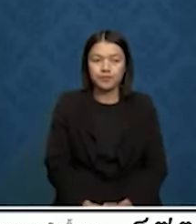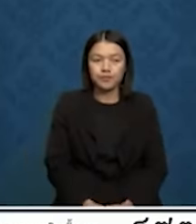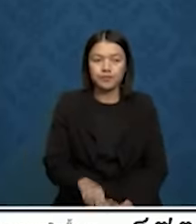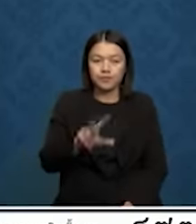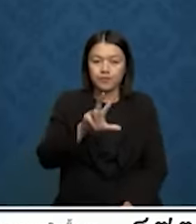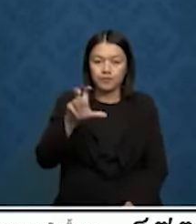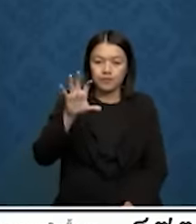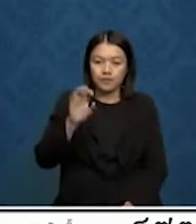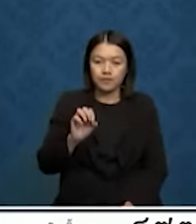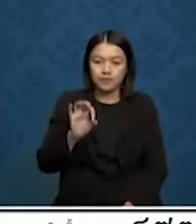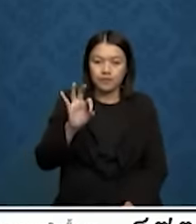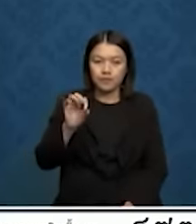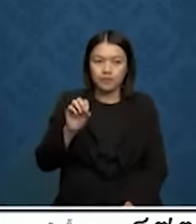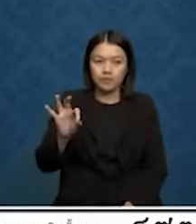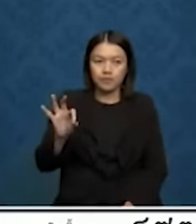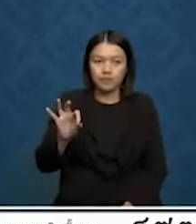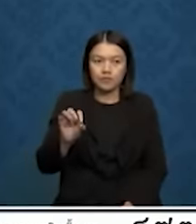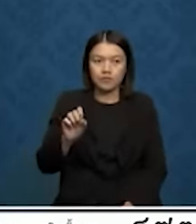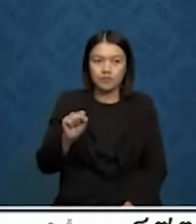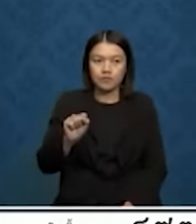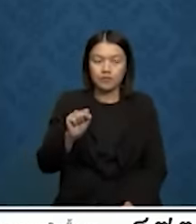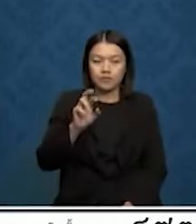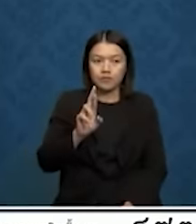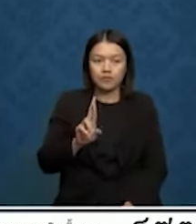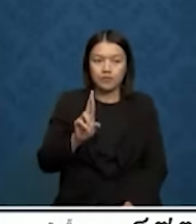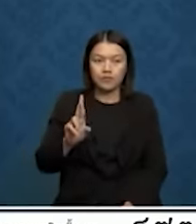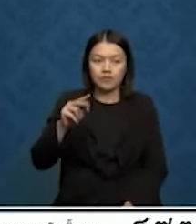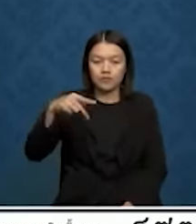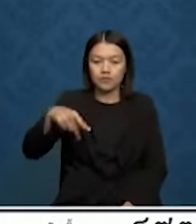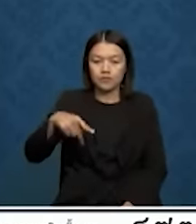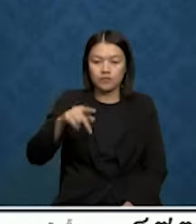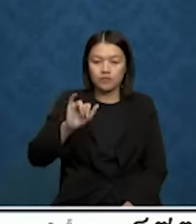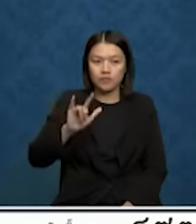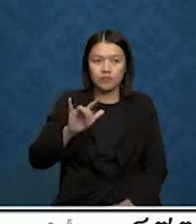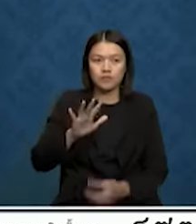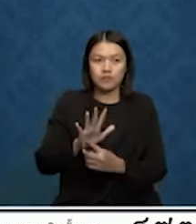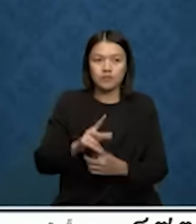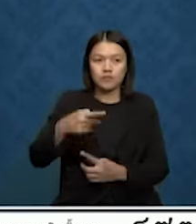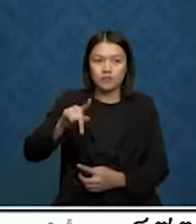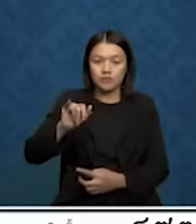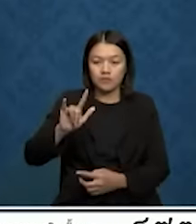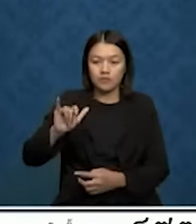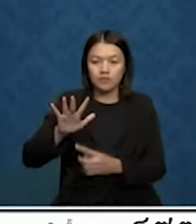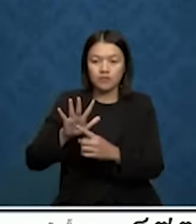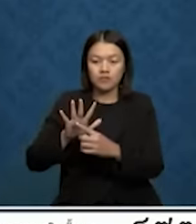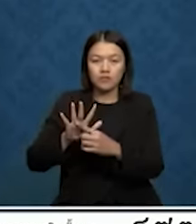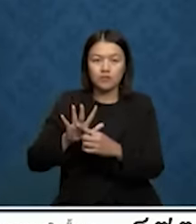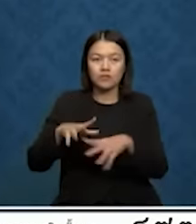399นายสัพพัญญูสิริไป สัพพัญญูสิริไปเห็นชอบครับ